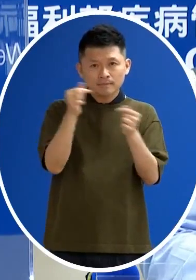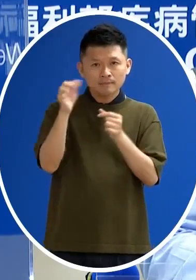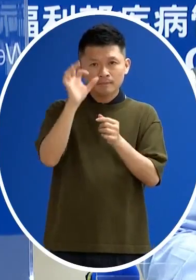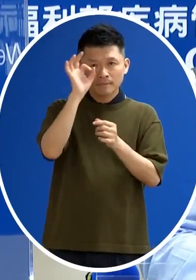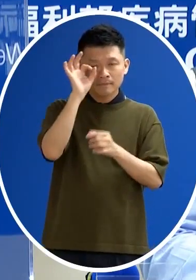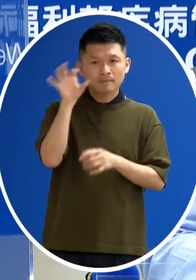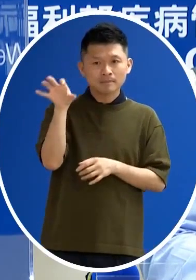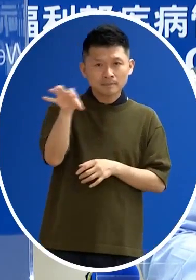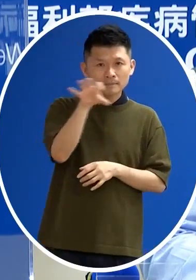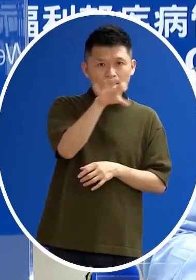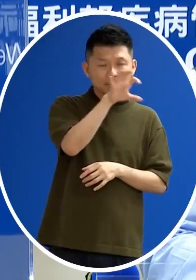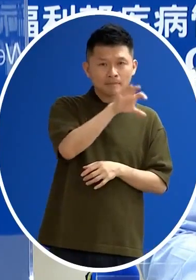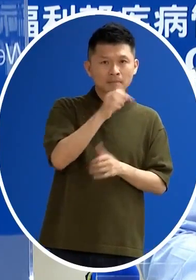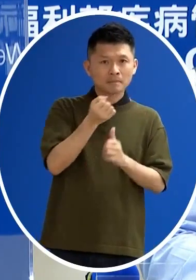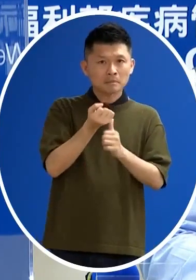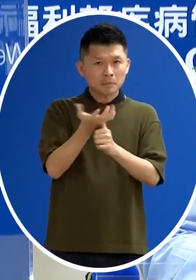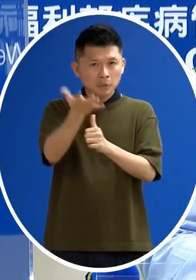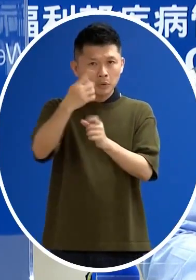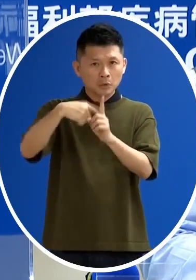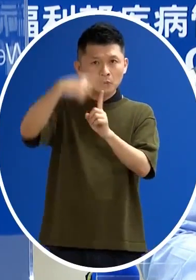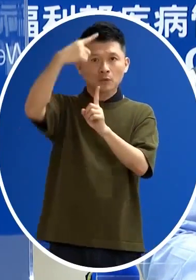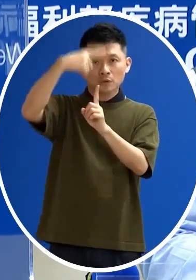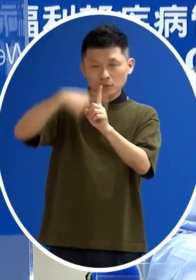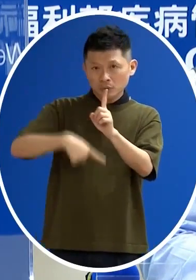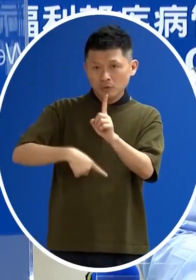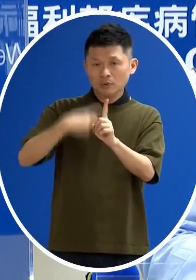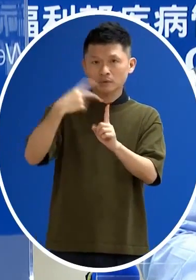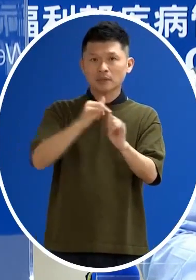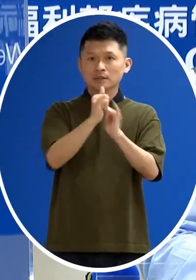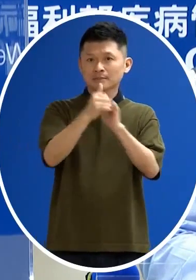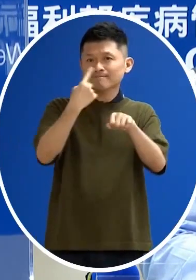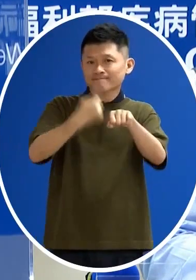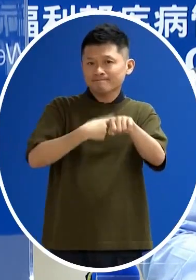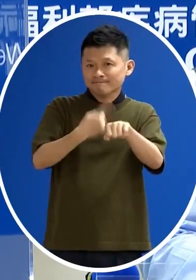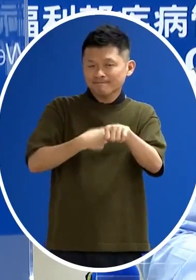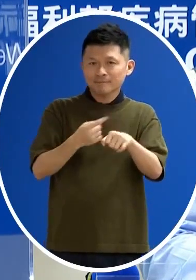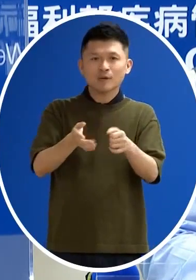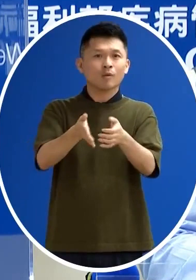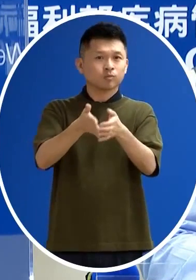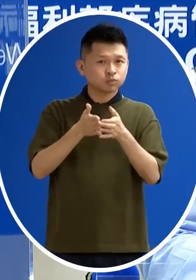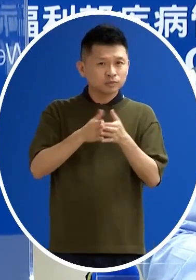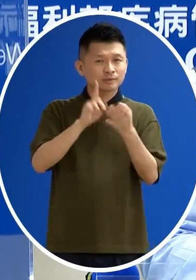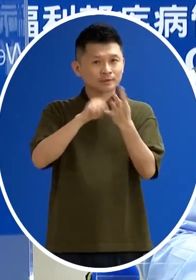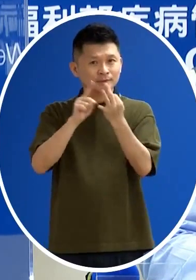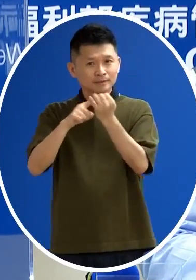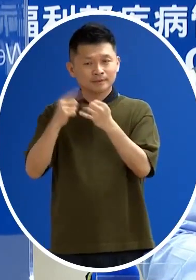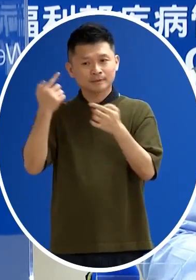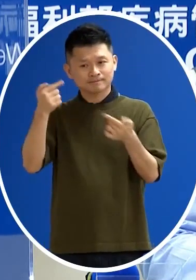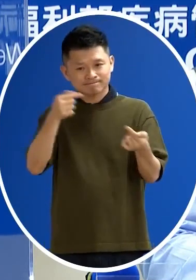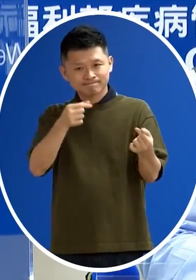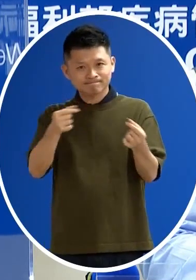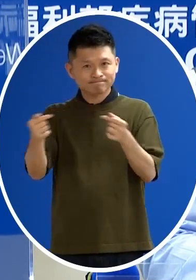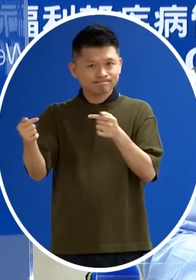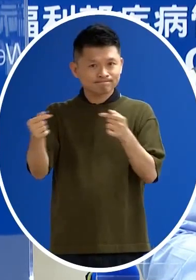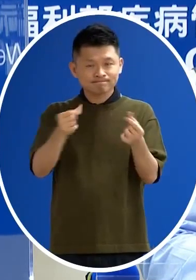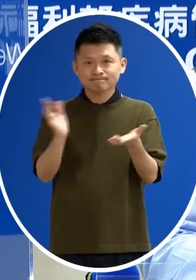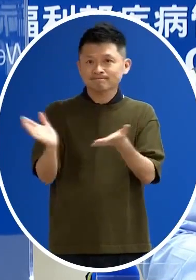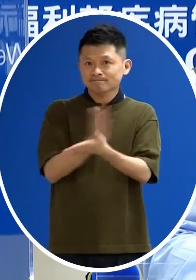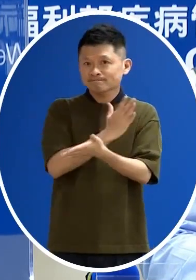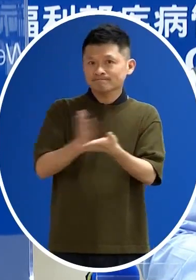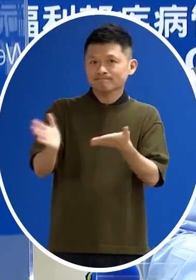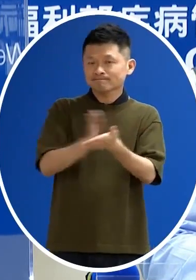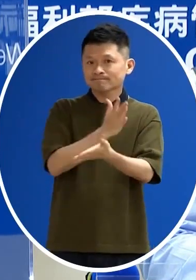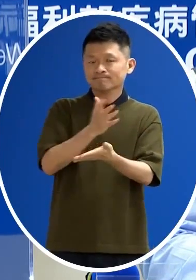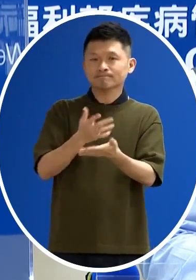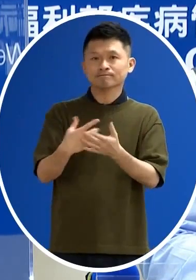方的所谓的疫情，还有他们的民情跟他们的需要，做出一个最适切的判断，这没有